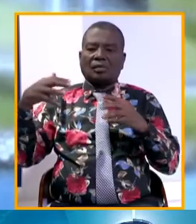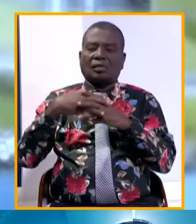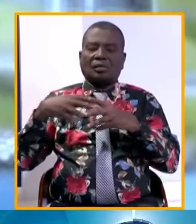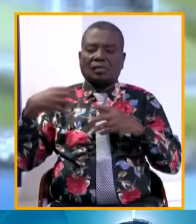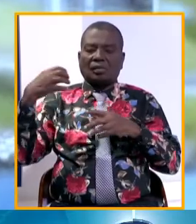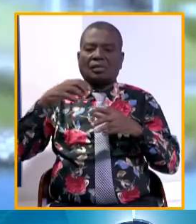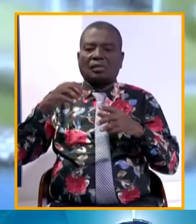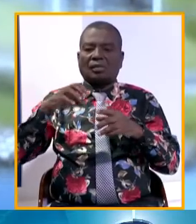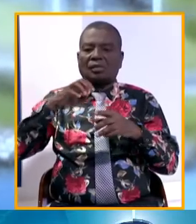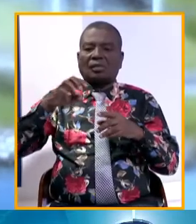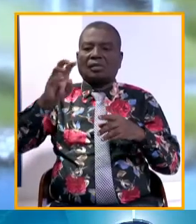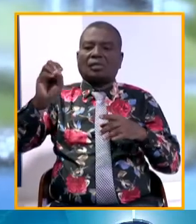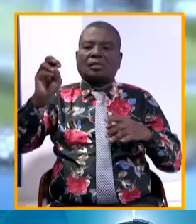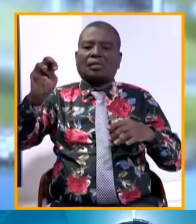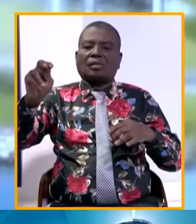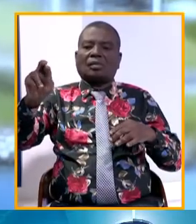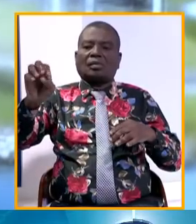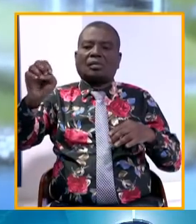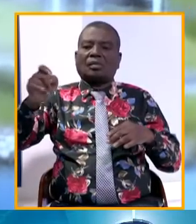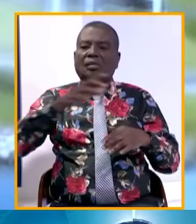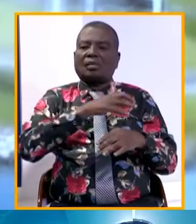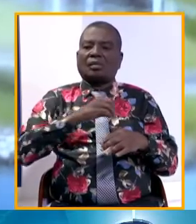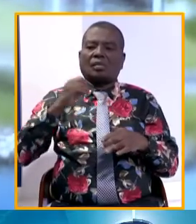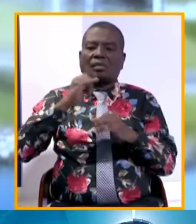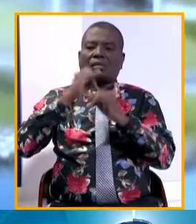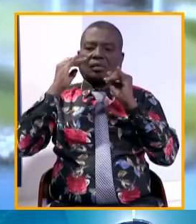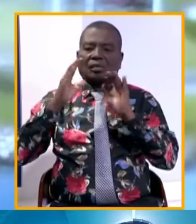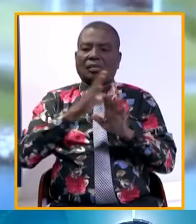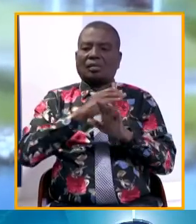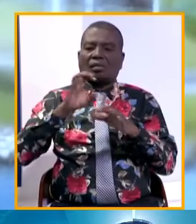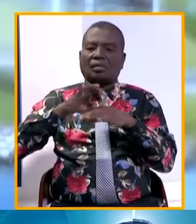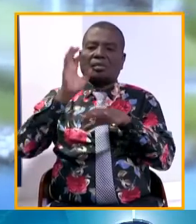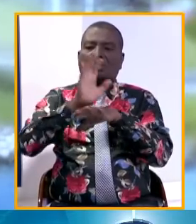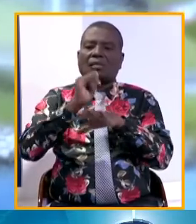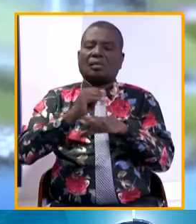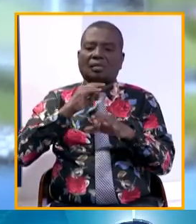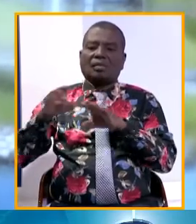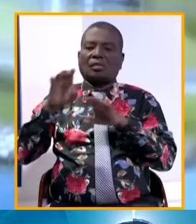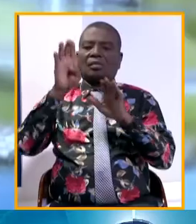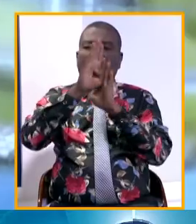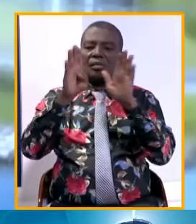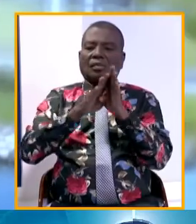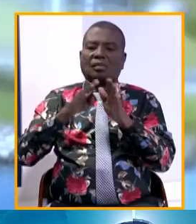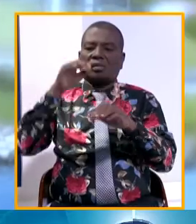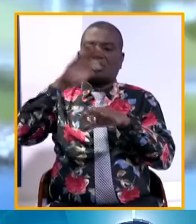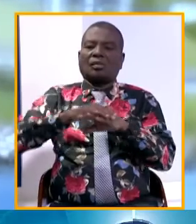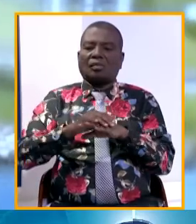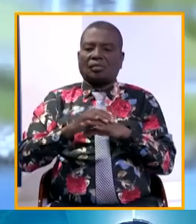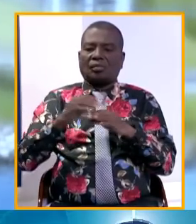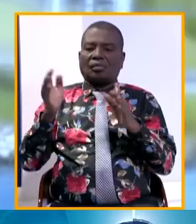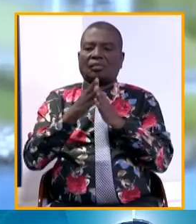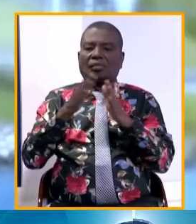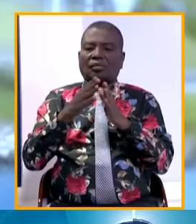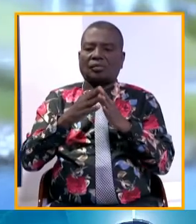l'inspecteur général d'État de Côte d'Ivoire. Théophile Awa Ndoli a fait le point sur le forum des inspections générales